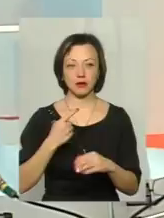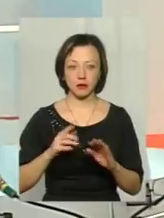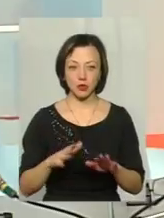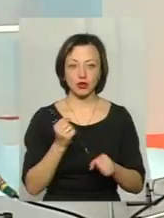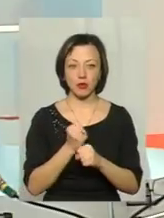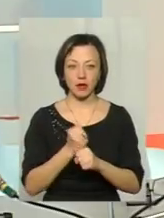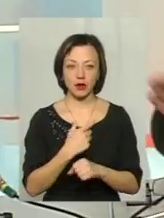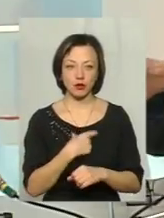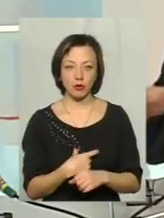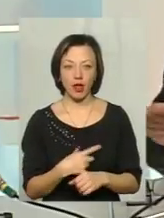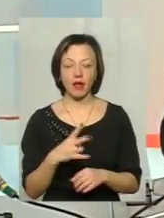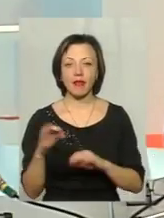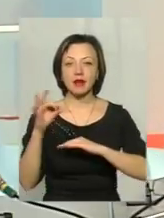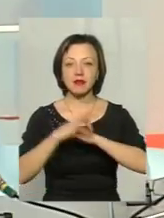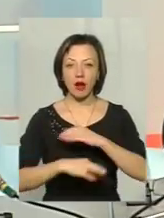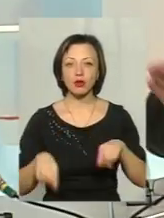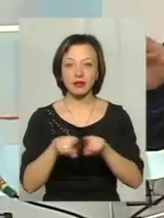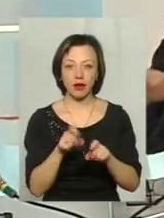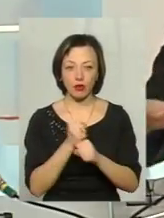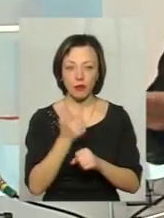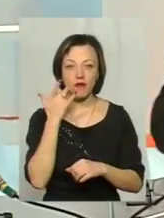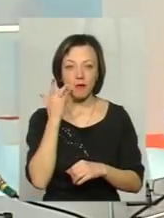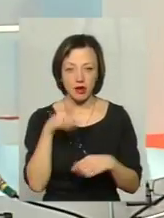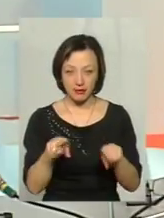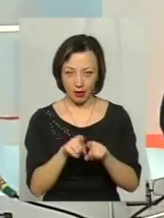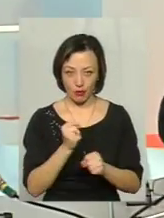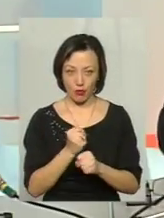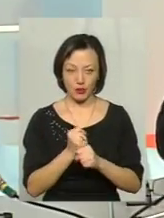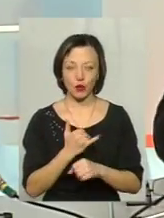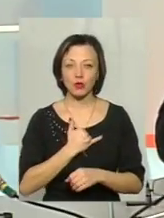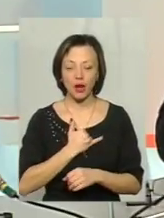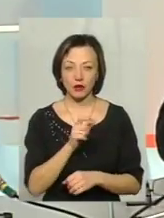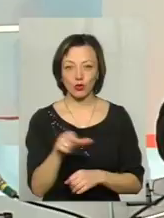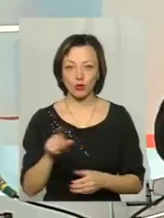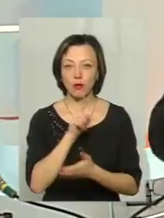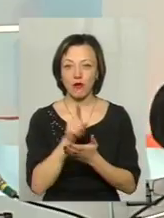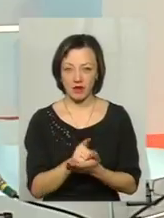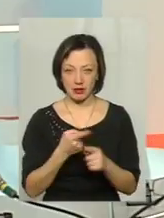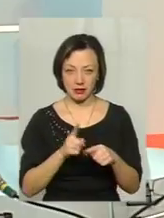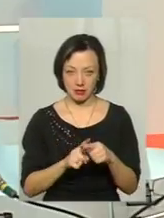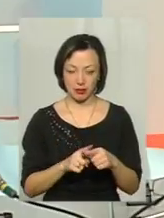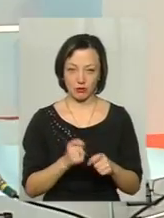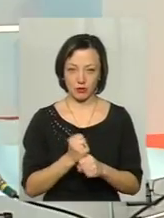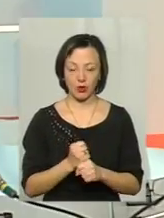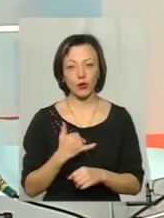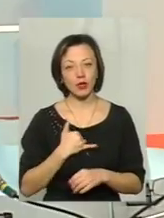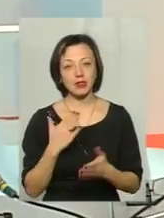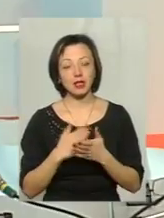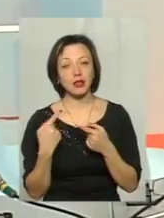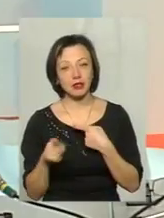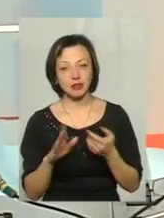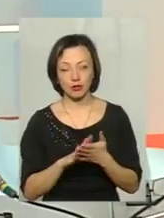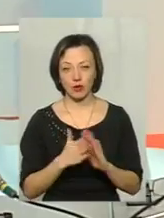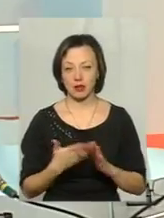собі зробили. На Заході так робиться, в Америці так робиться, і в нас люди до цього повинні прийти. У нас є друга сторона.